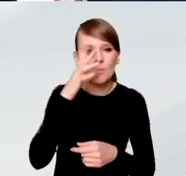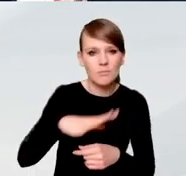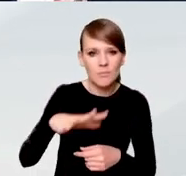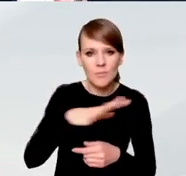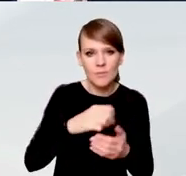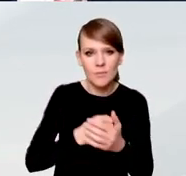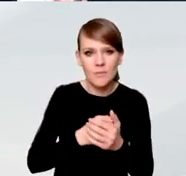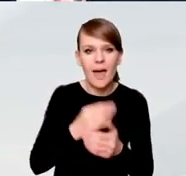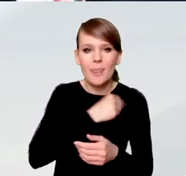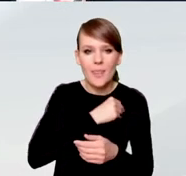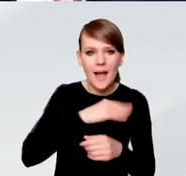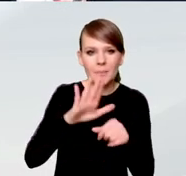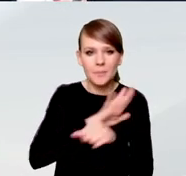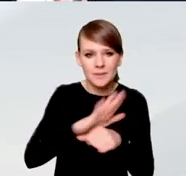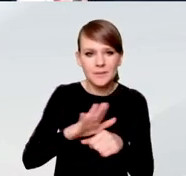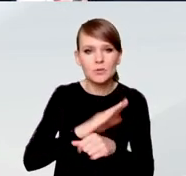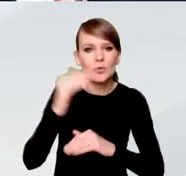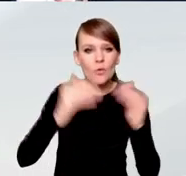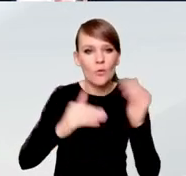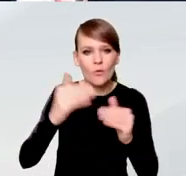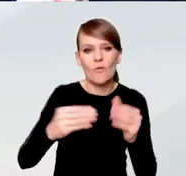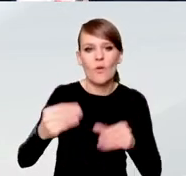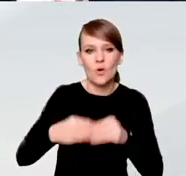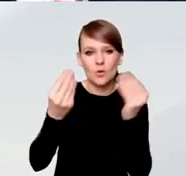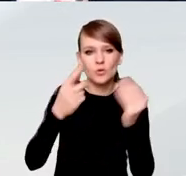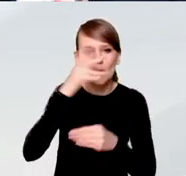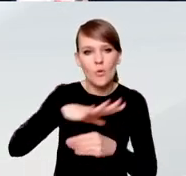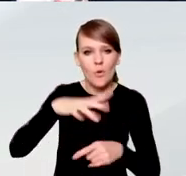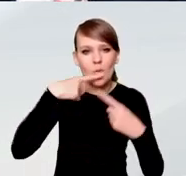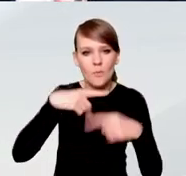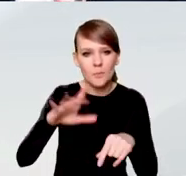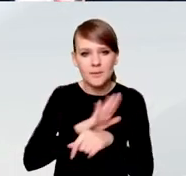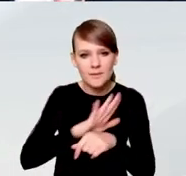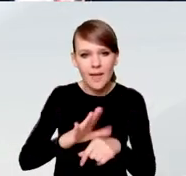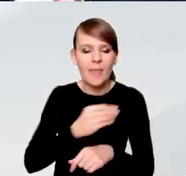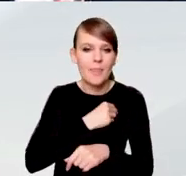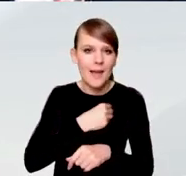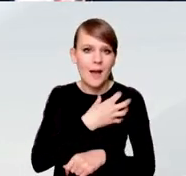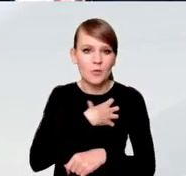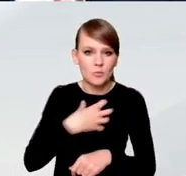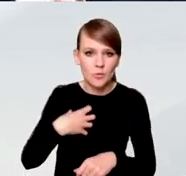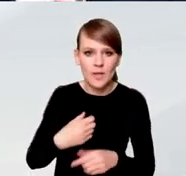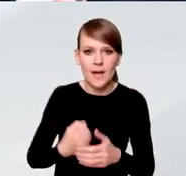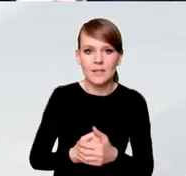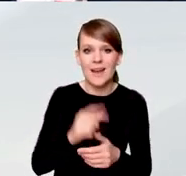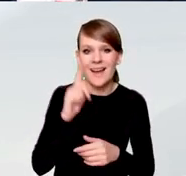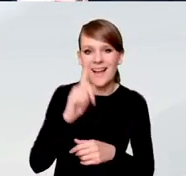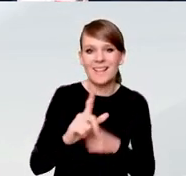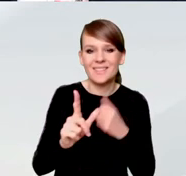etyka gospodarcza, ale 73% badanych nie miało